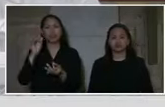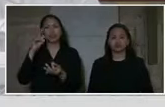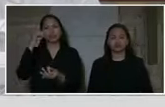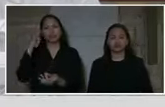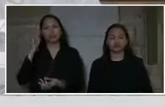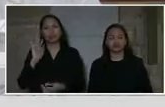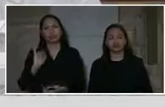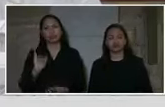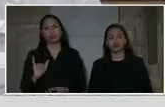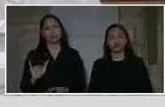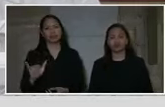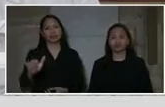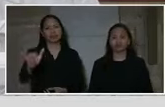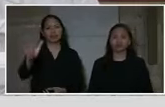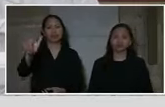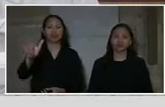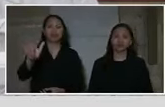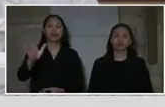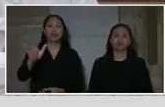hanggan.